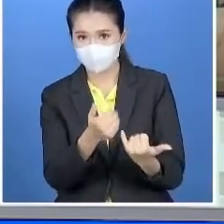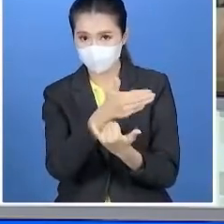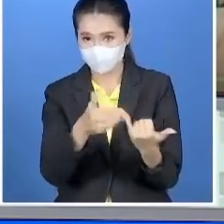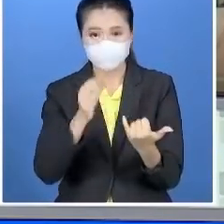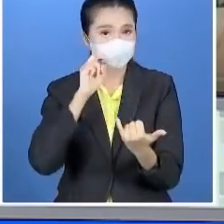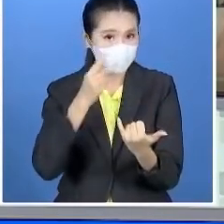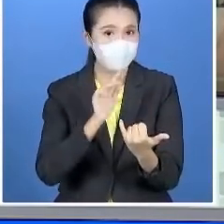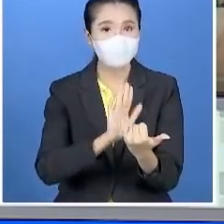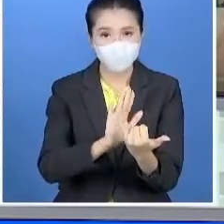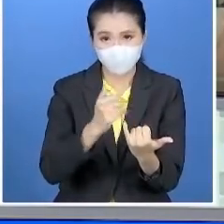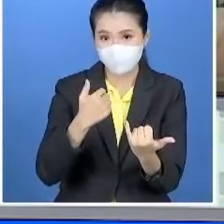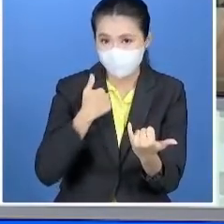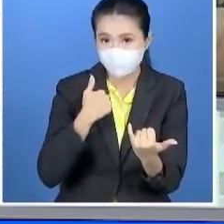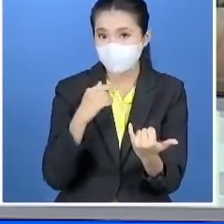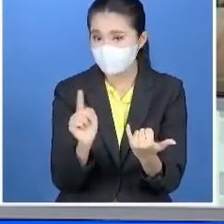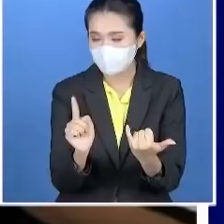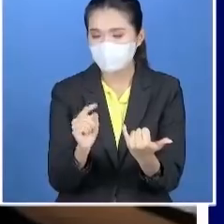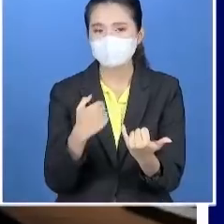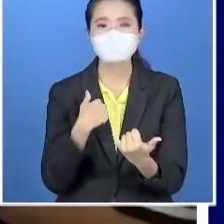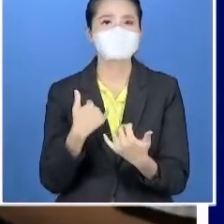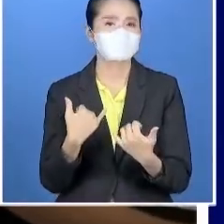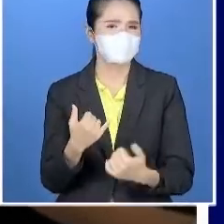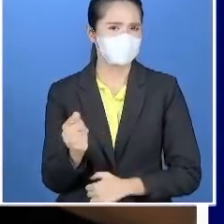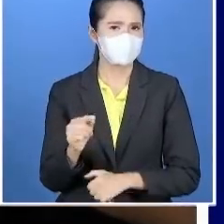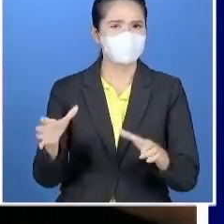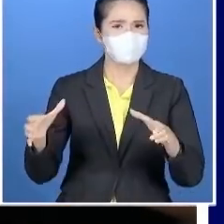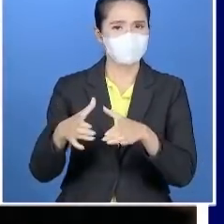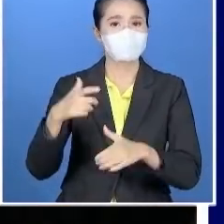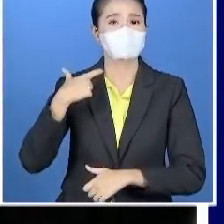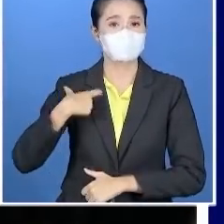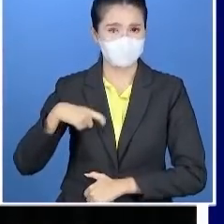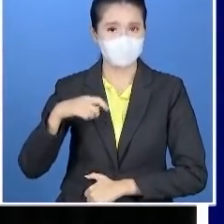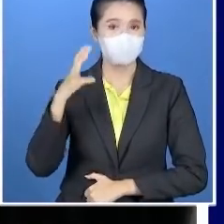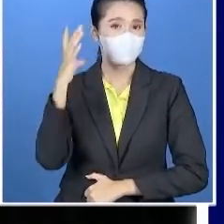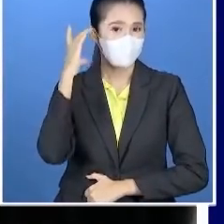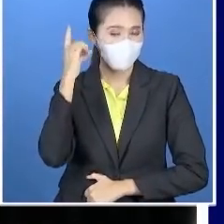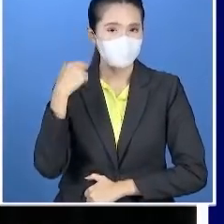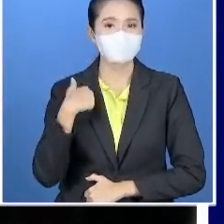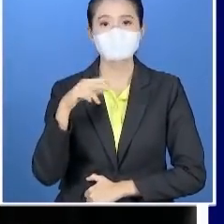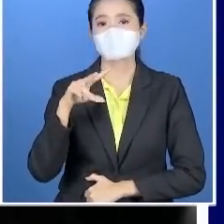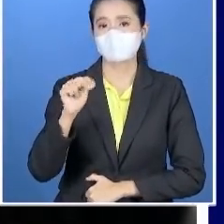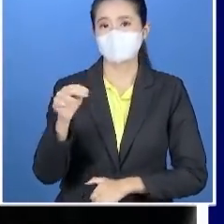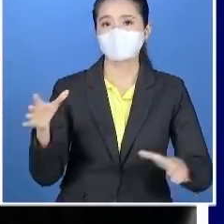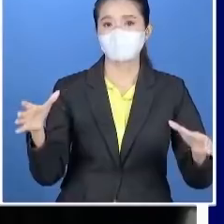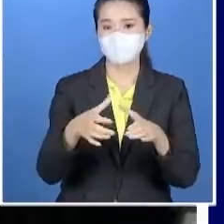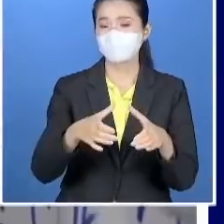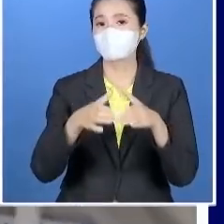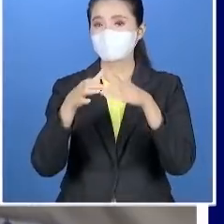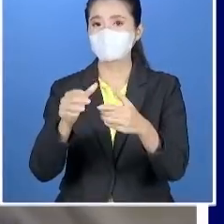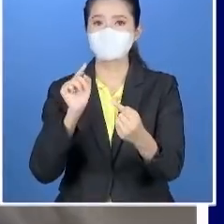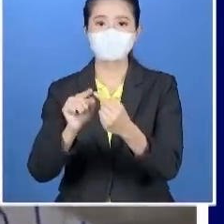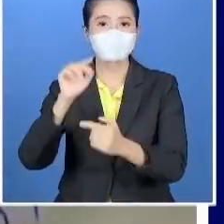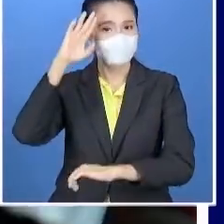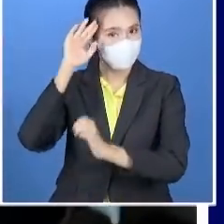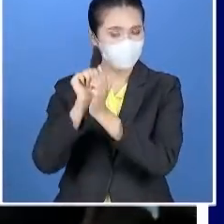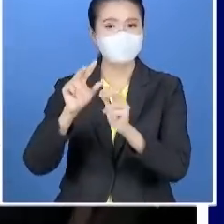รรอบ2ร่างคุณแตงโมนิดาหรือไม่แต่อีกมุมนึงคือกลุ่มทนายความเองเมื่อวานเนี่ยเขามีการนัดรวมตัวกันเดินทางไปที่สภ.เ